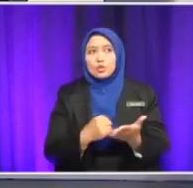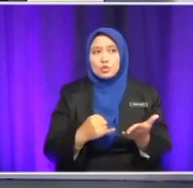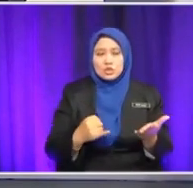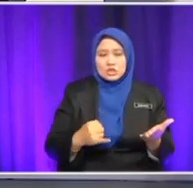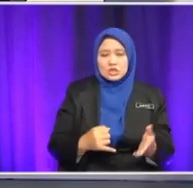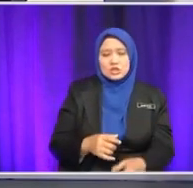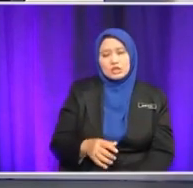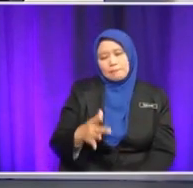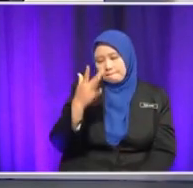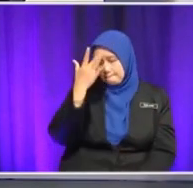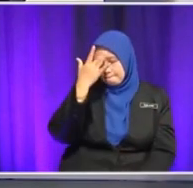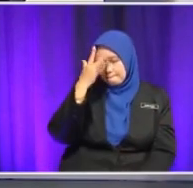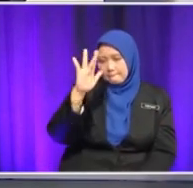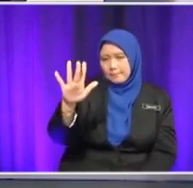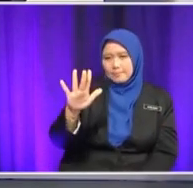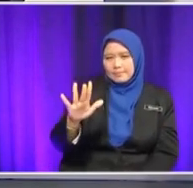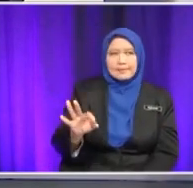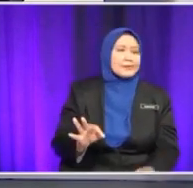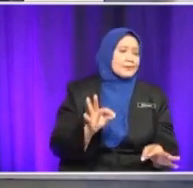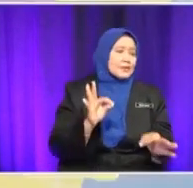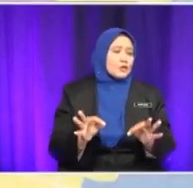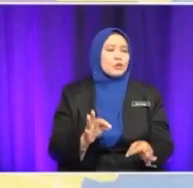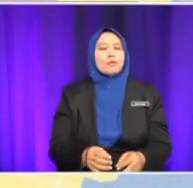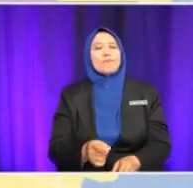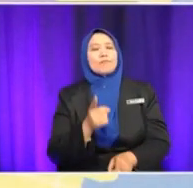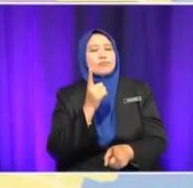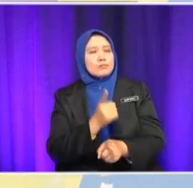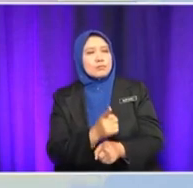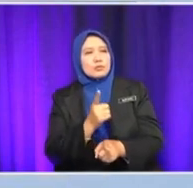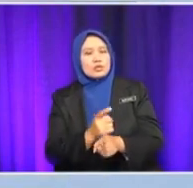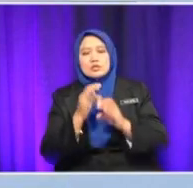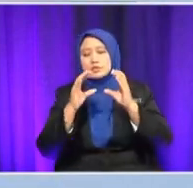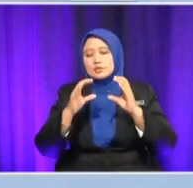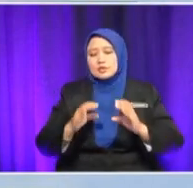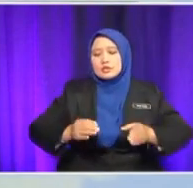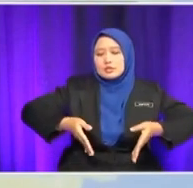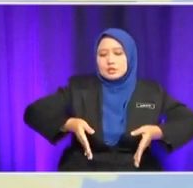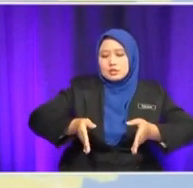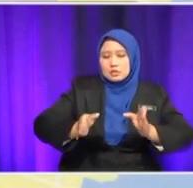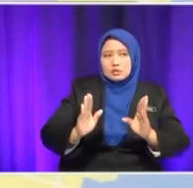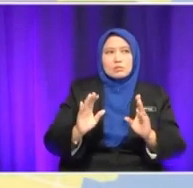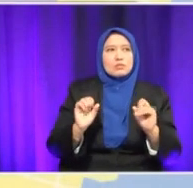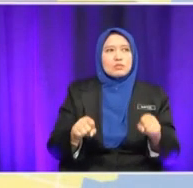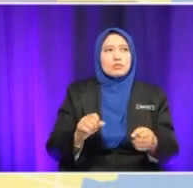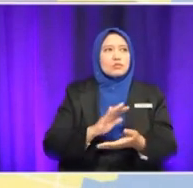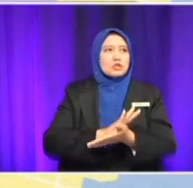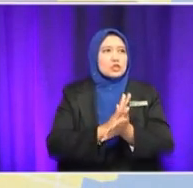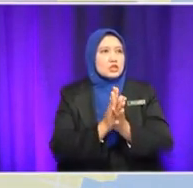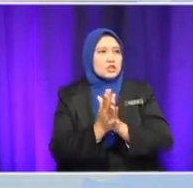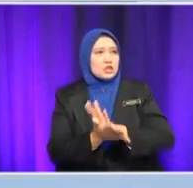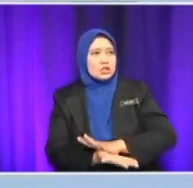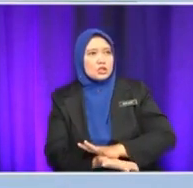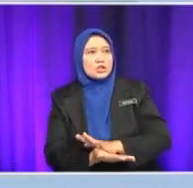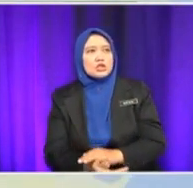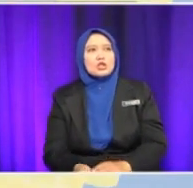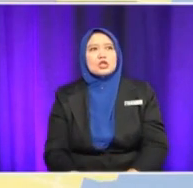tetapi kalau kita betul cari jalan dia dia akan menghasilkan satu bentuk yang cantik lah macam contoh